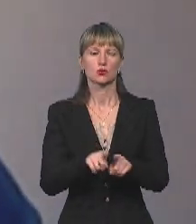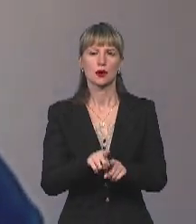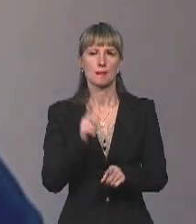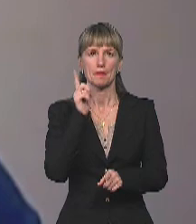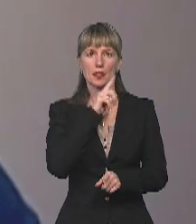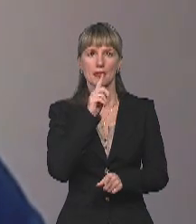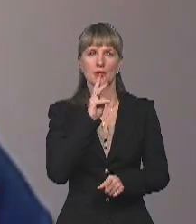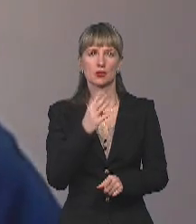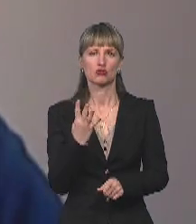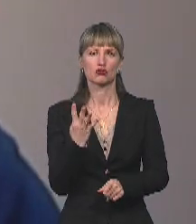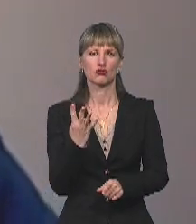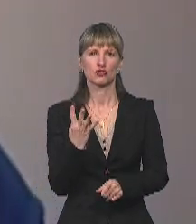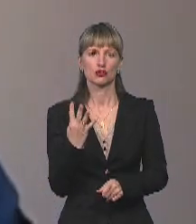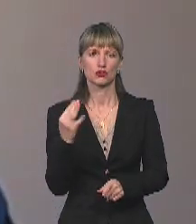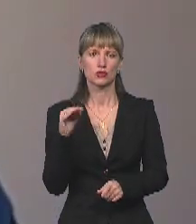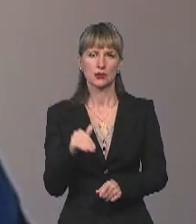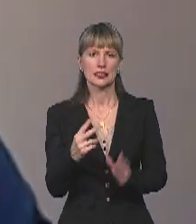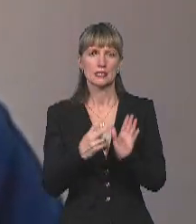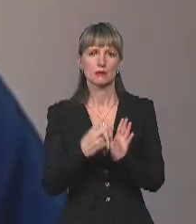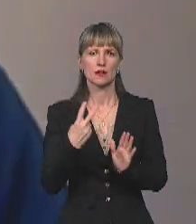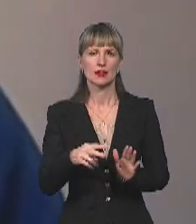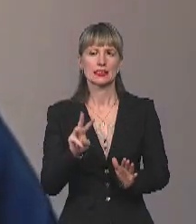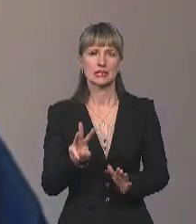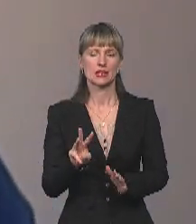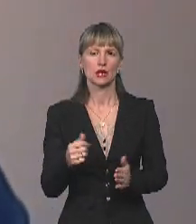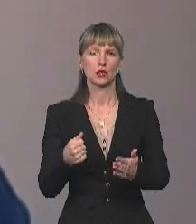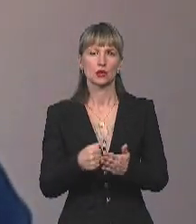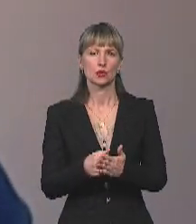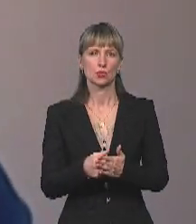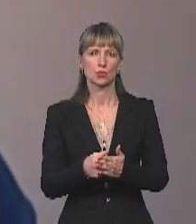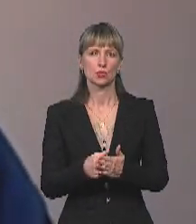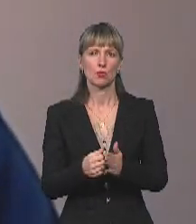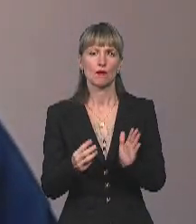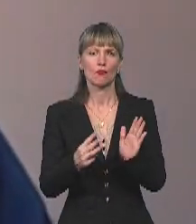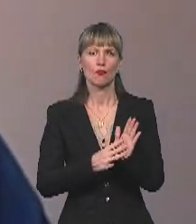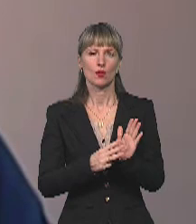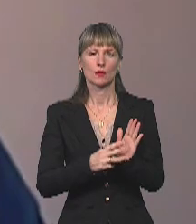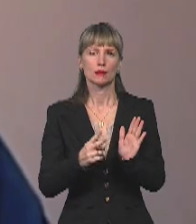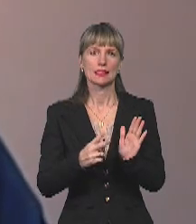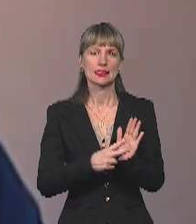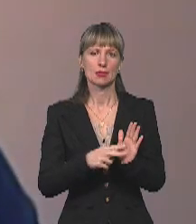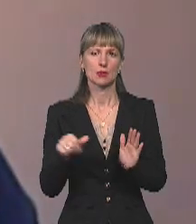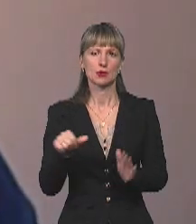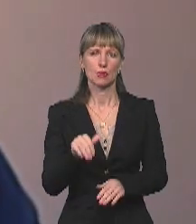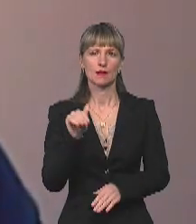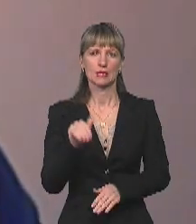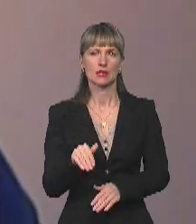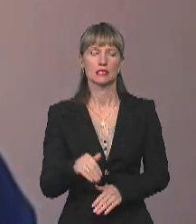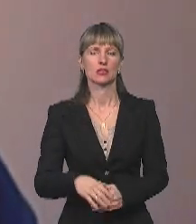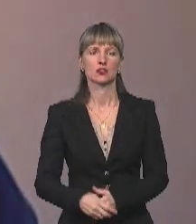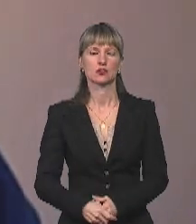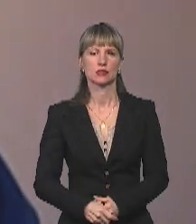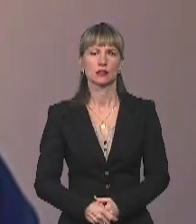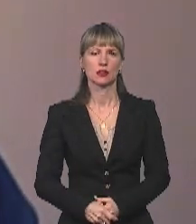мінімалки 4723 до 8, скажімо, 7,5-8 тисяч.